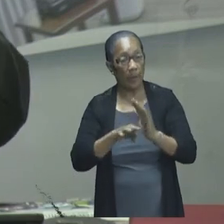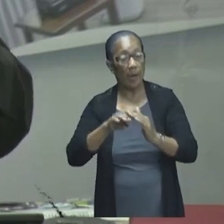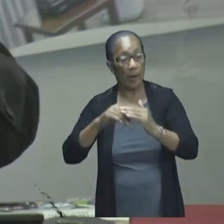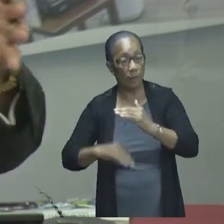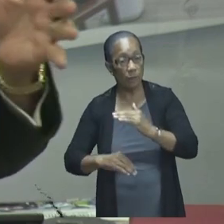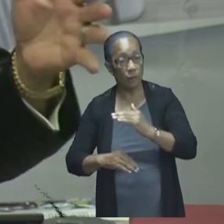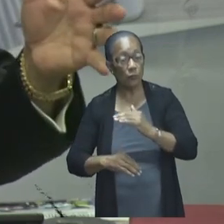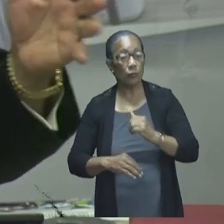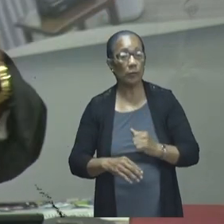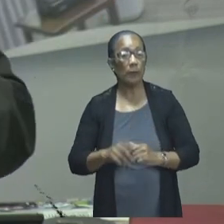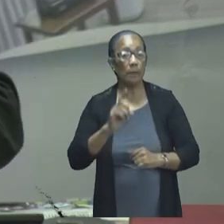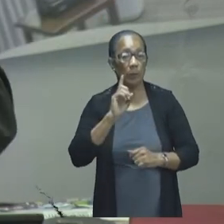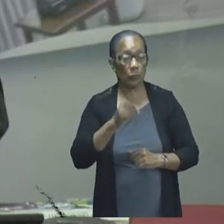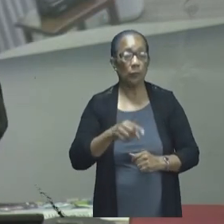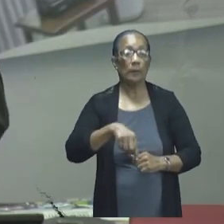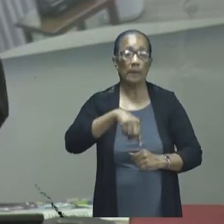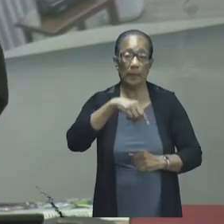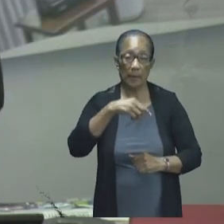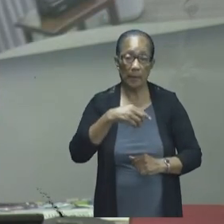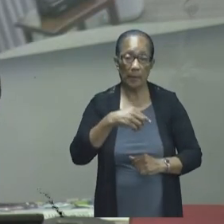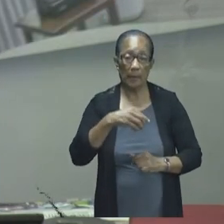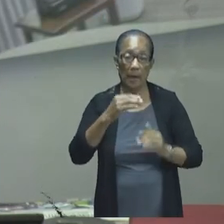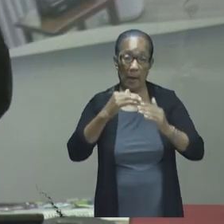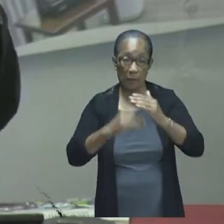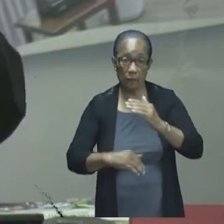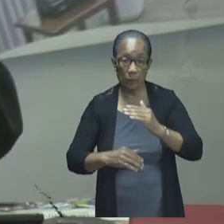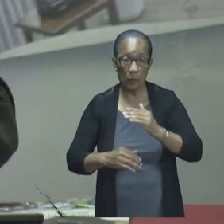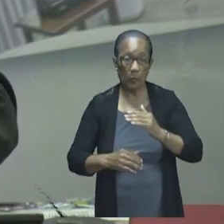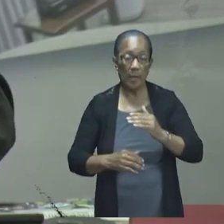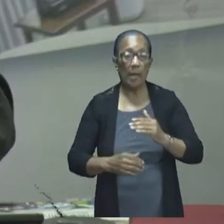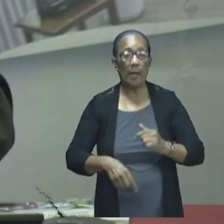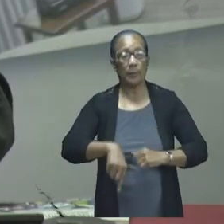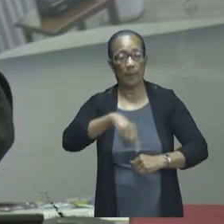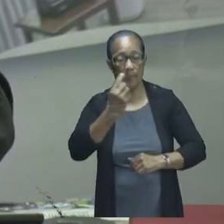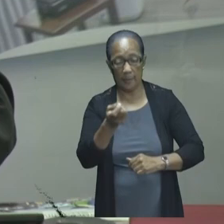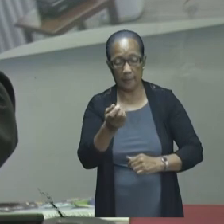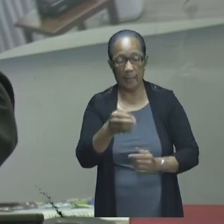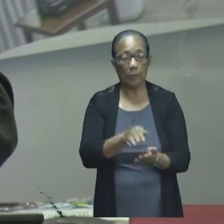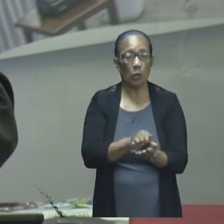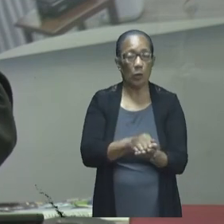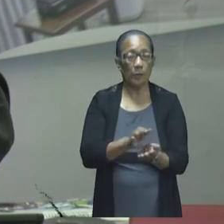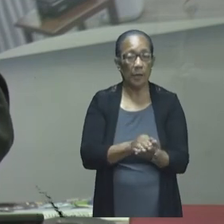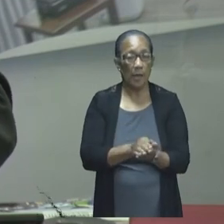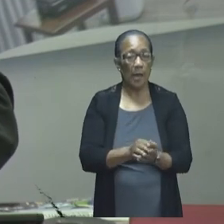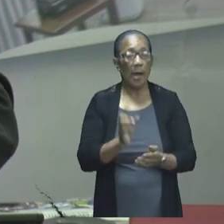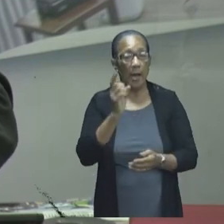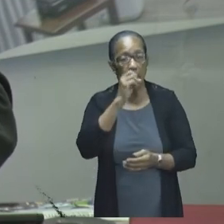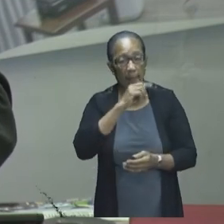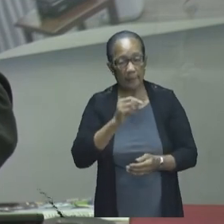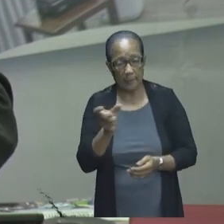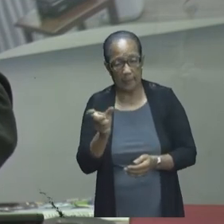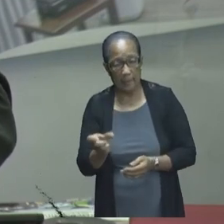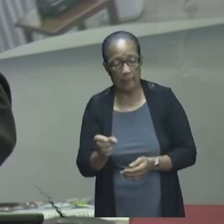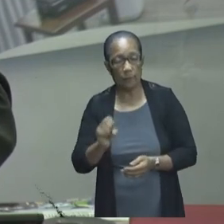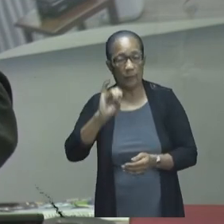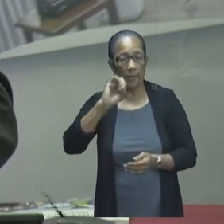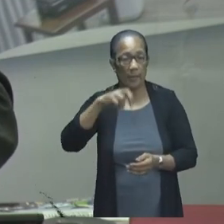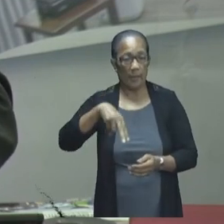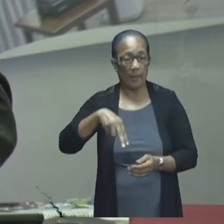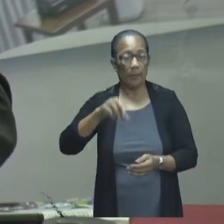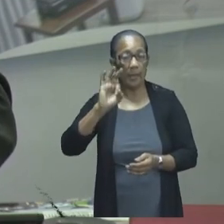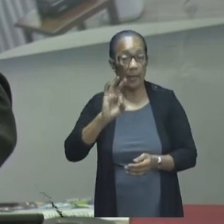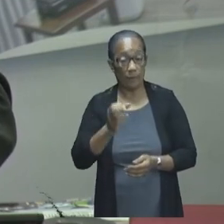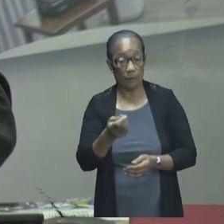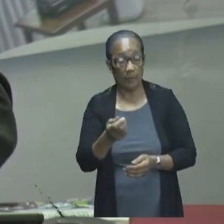hou je meer begon er geld op je begroeting als een deel van amf geld bestemd is om die